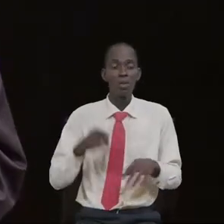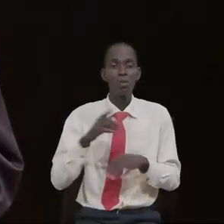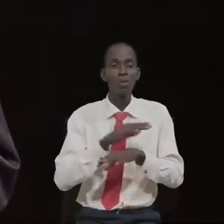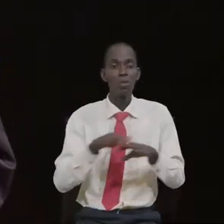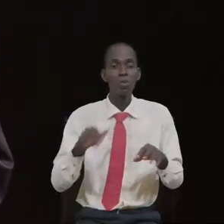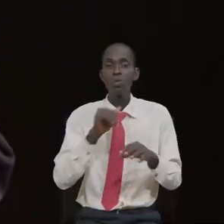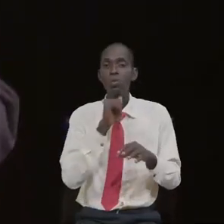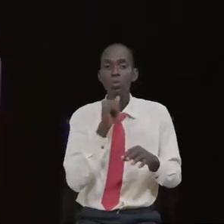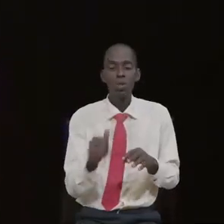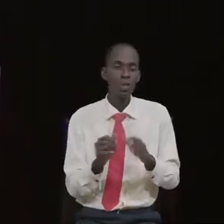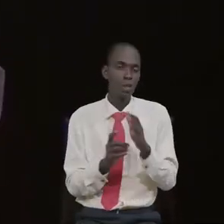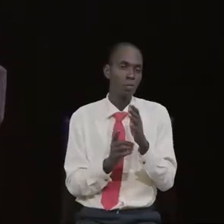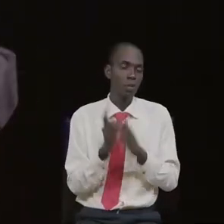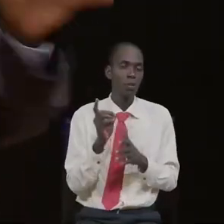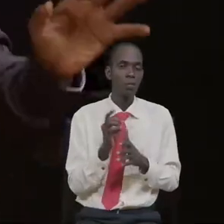ta communication,